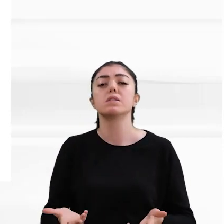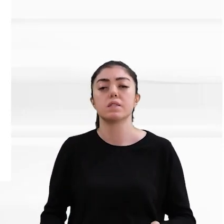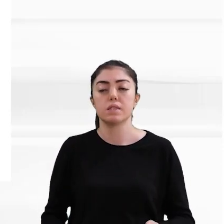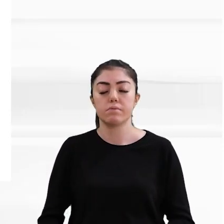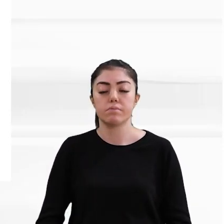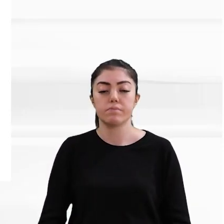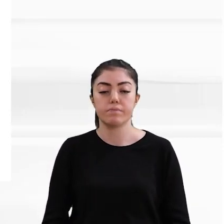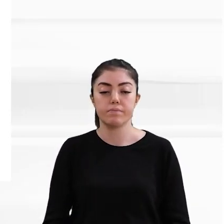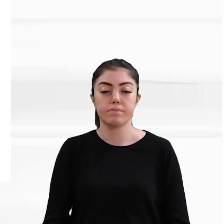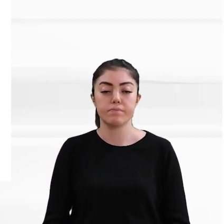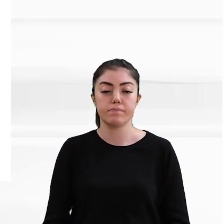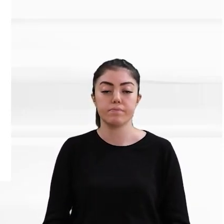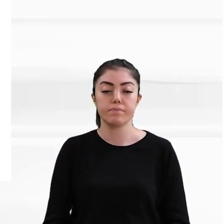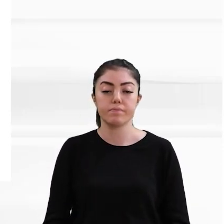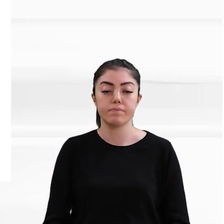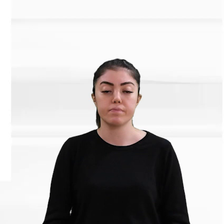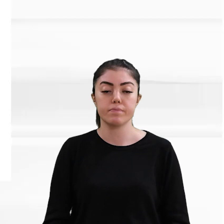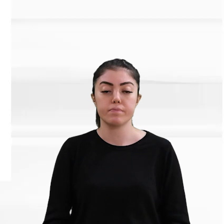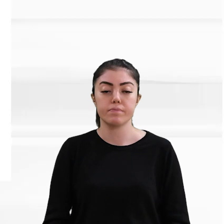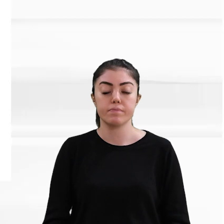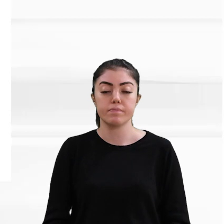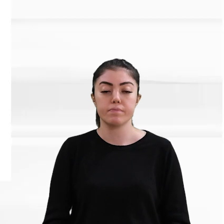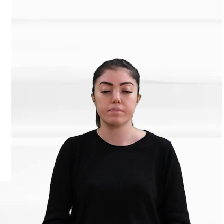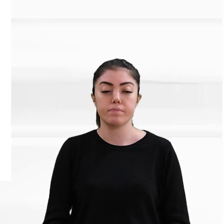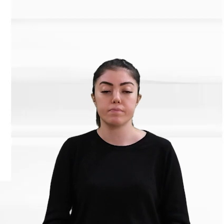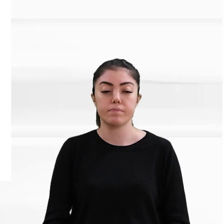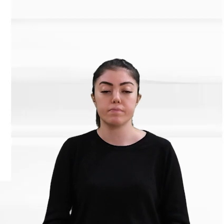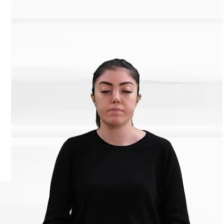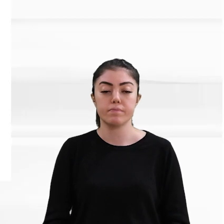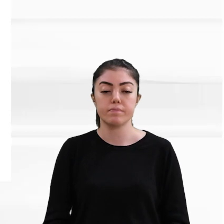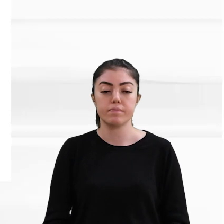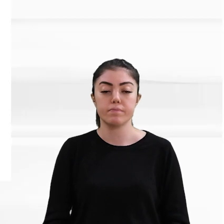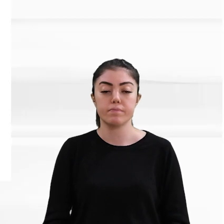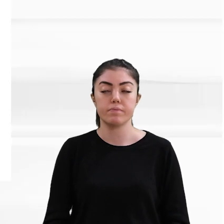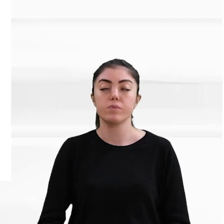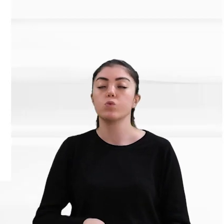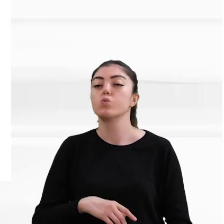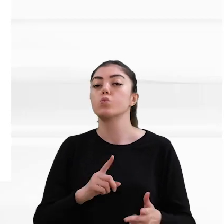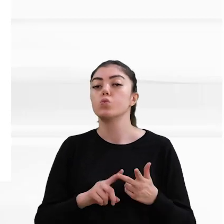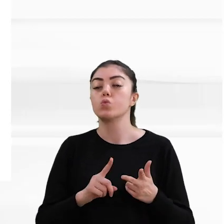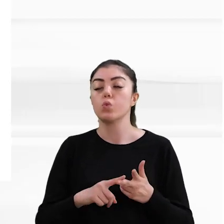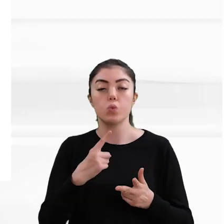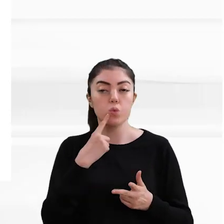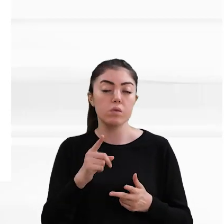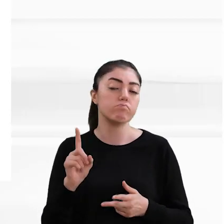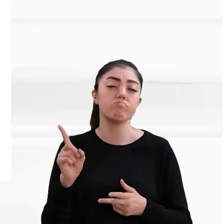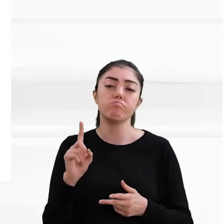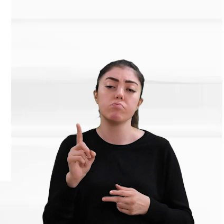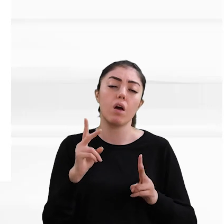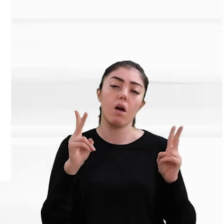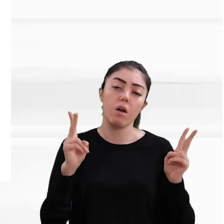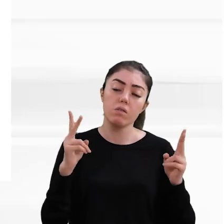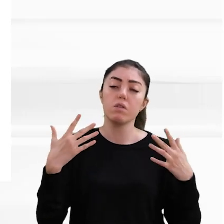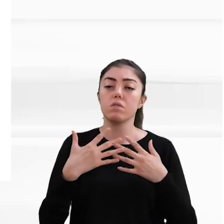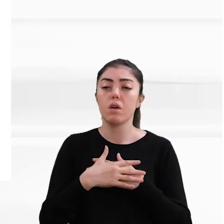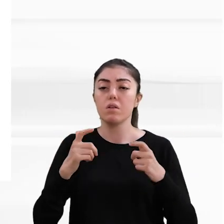Yine merkezi aydınlık saçağın bulunduğu yerde merkezi aydınlık saçak bulunur. İkinci yargımız yanlıştır. Aydınlık ve karanlık saçaklar